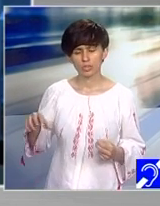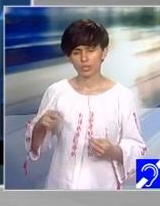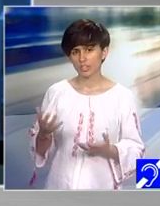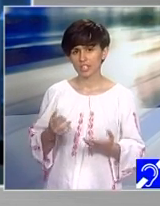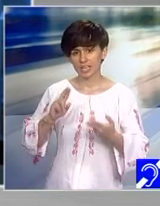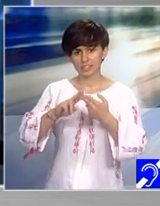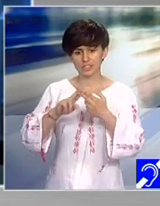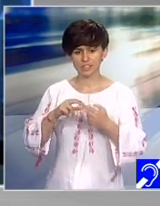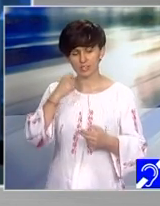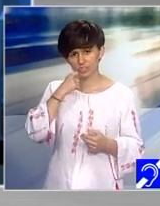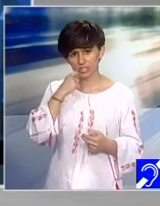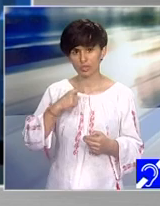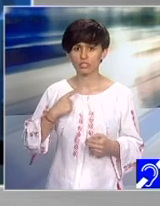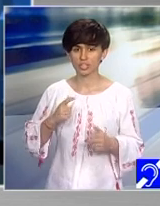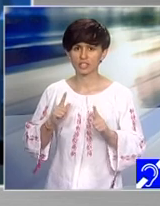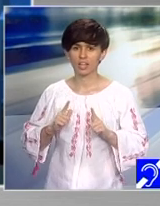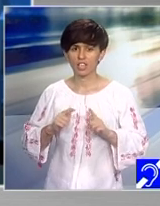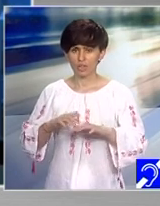o șezătoare de genul acesta.